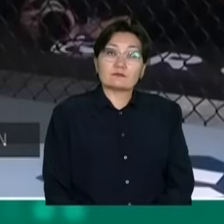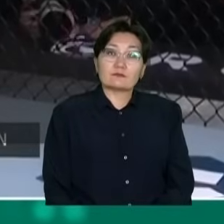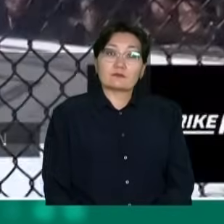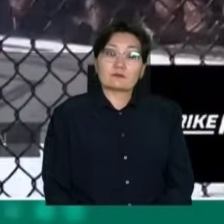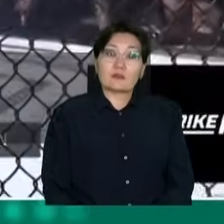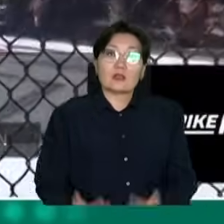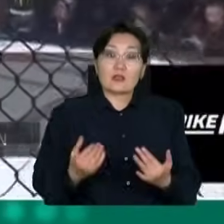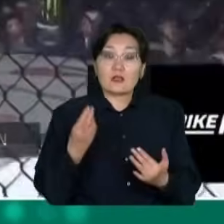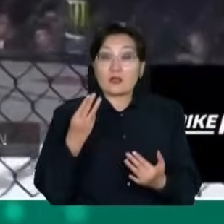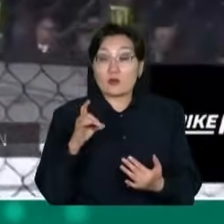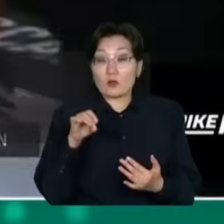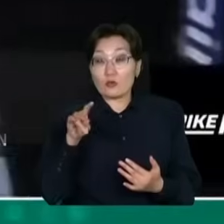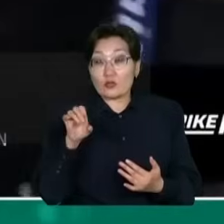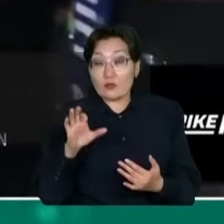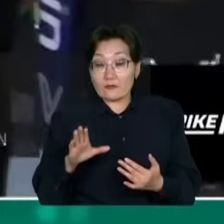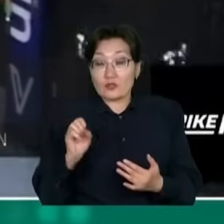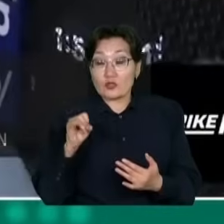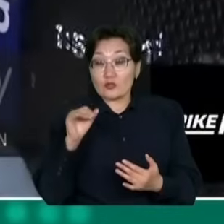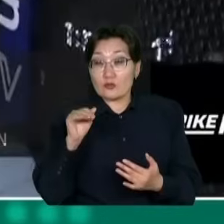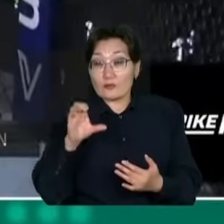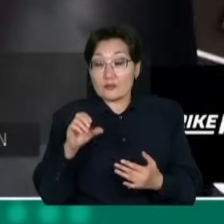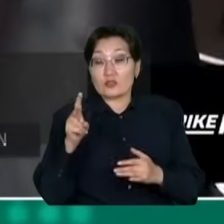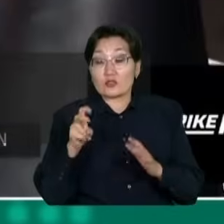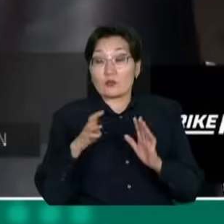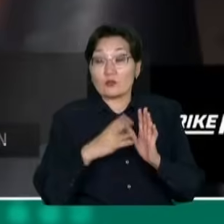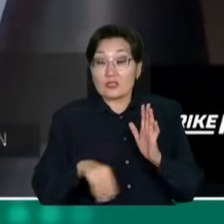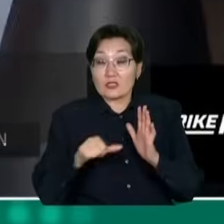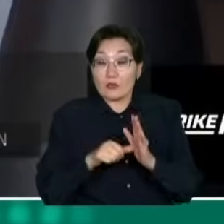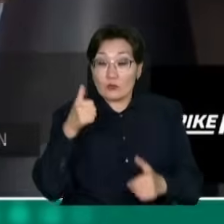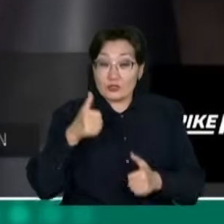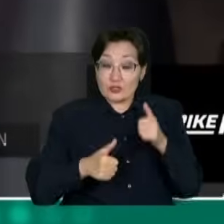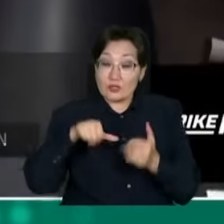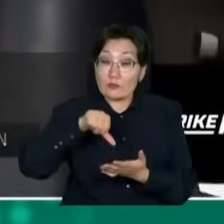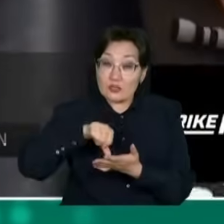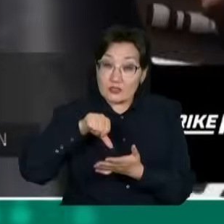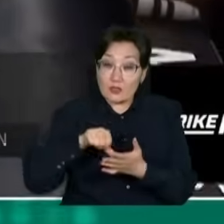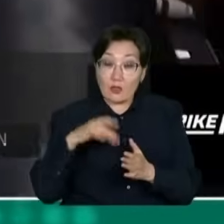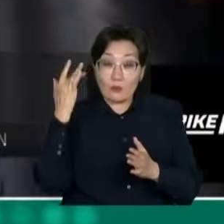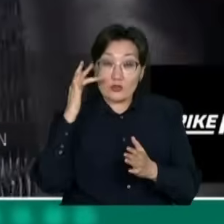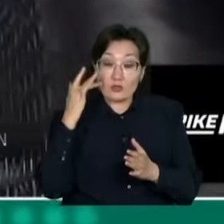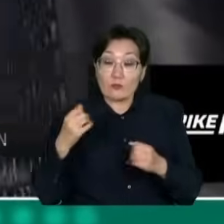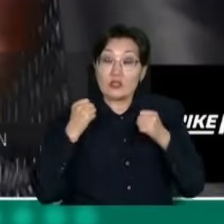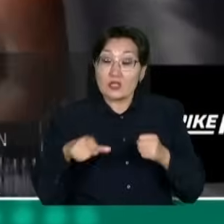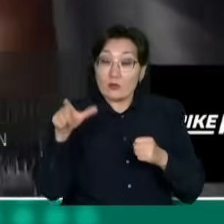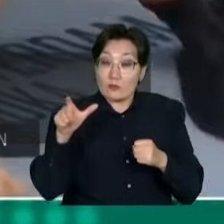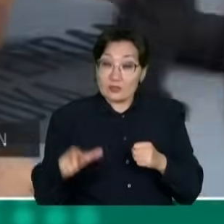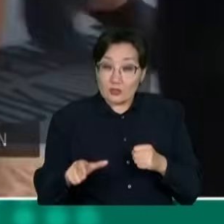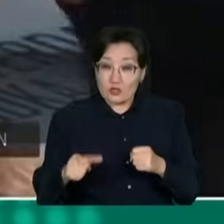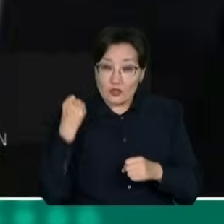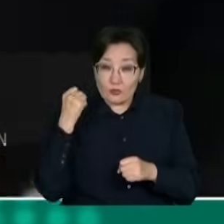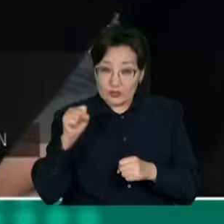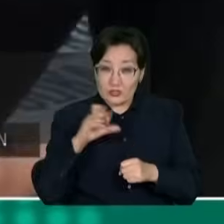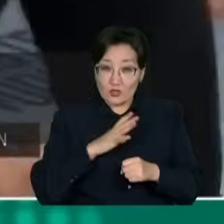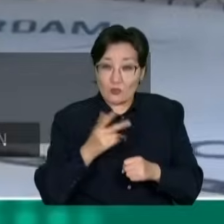Айта кетейік, Шавкат Рахмонов UFC-дің 296-шы турнирінде өнер көрсетіп, америкалық Стивен Томпсоннан басым түскен